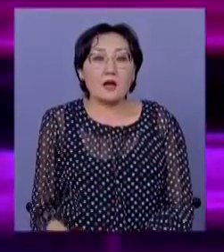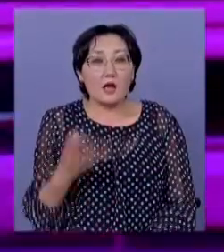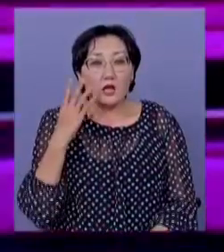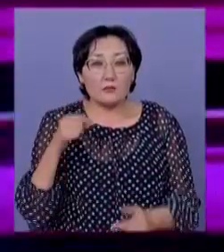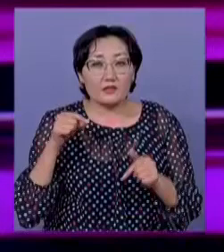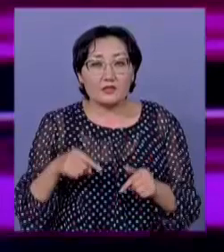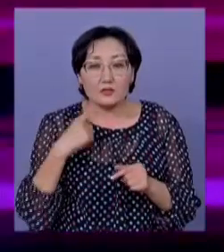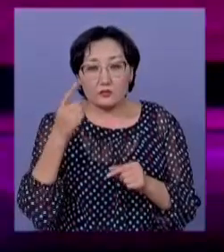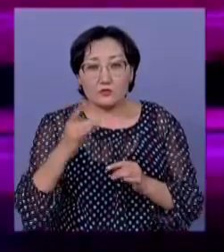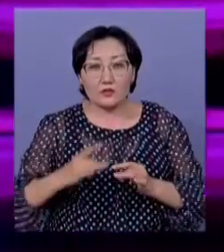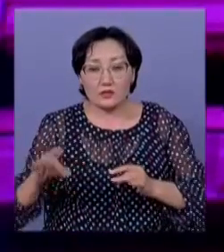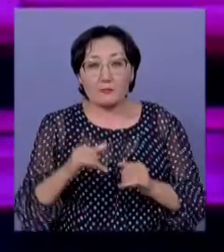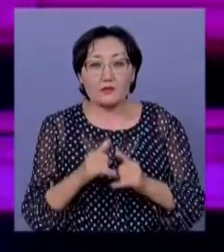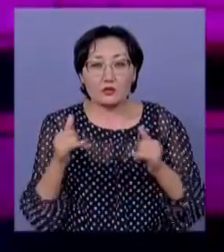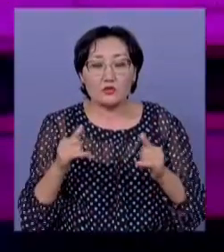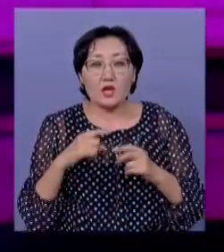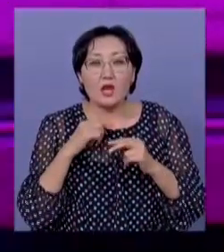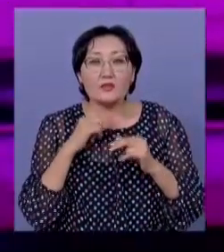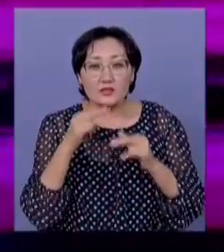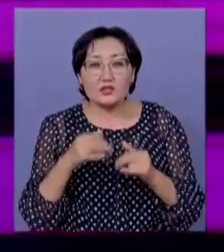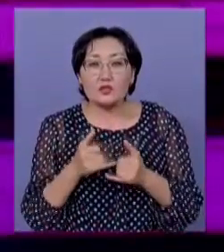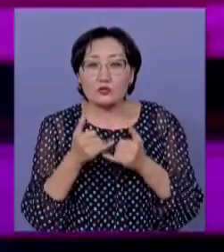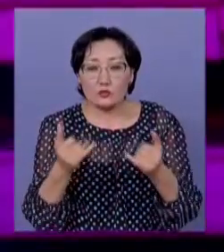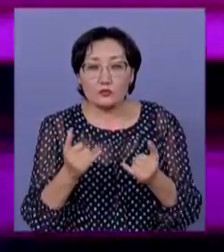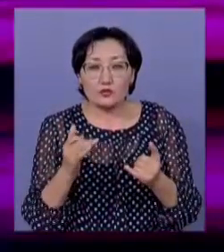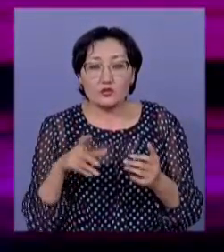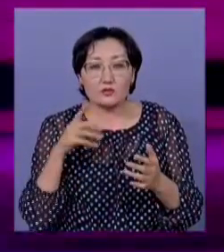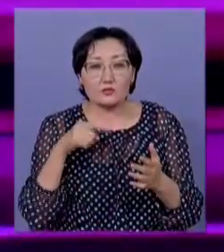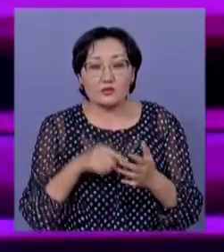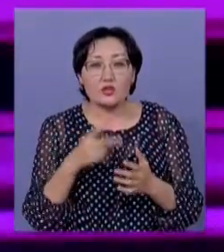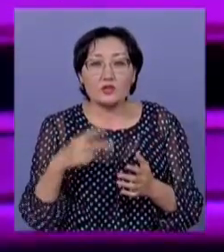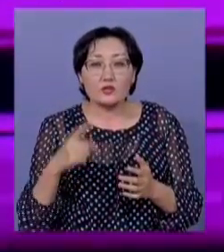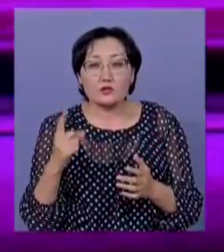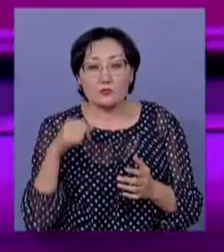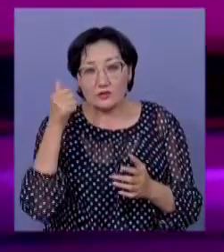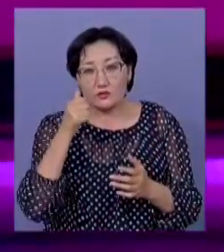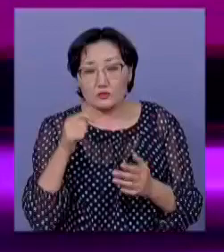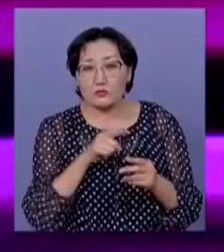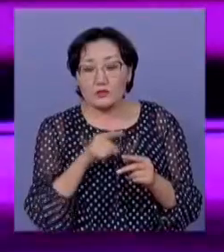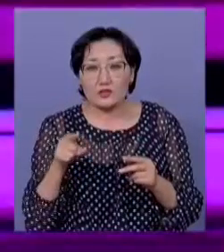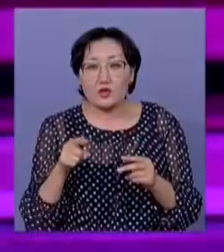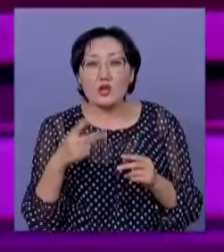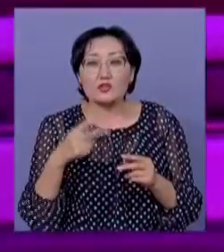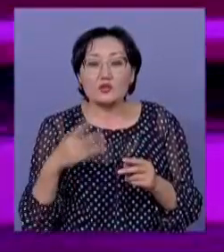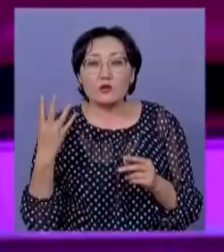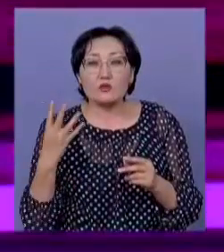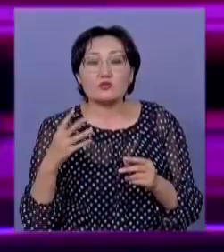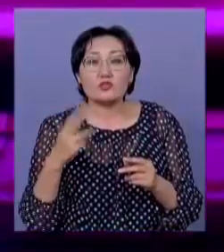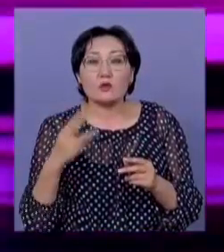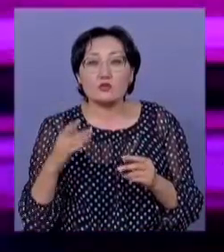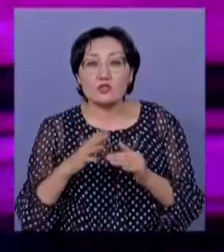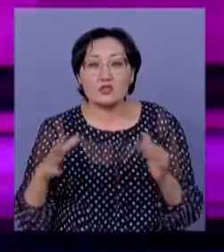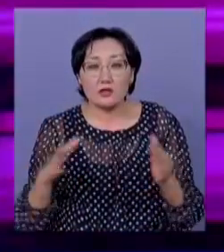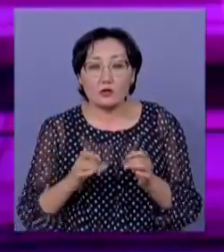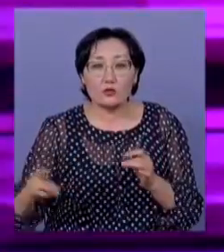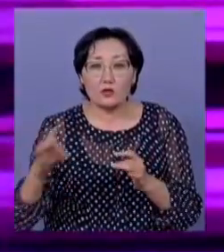Алматының шеткі аудандарын дамытуға ерекше көңіл бөлінуде. Қалада 2021 жылға дейін 23 шағын ауданды су және